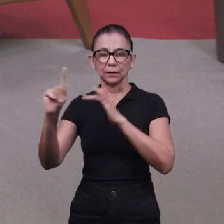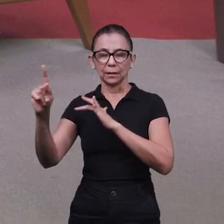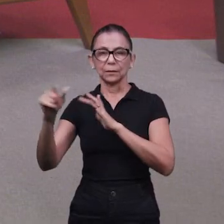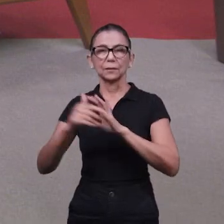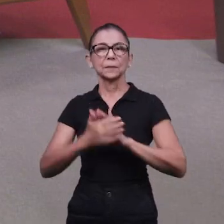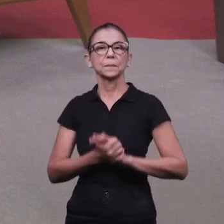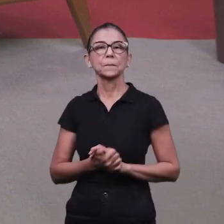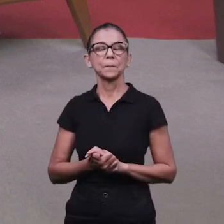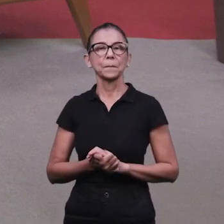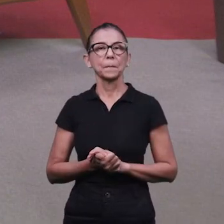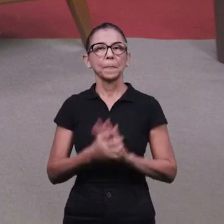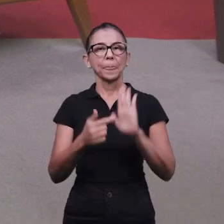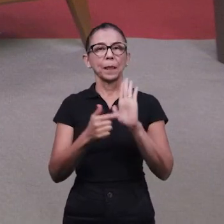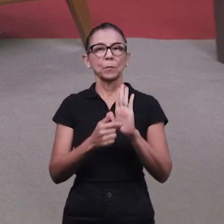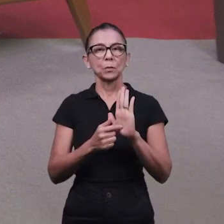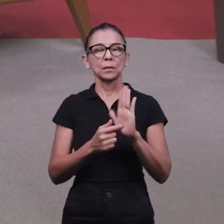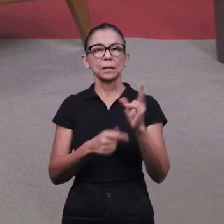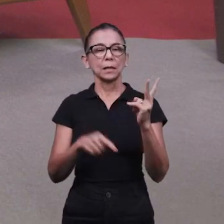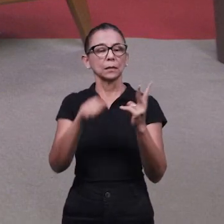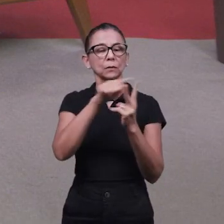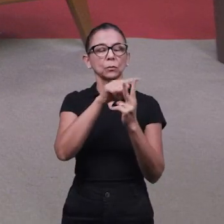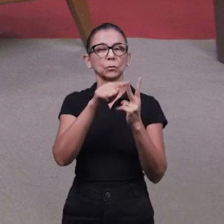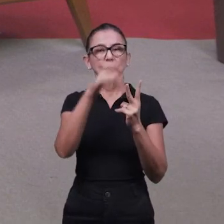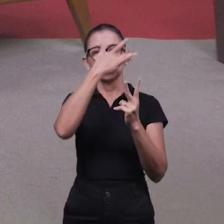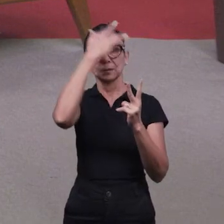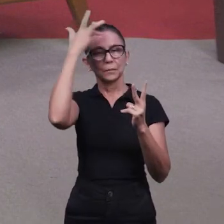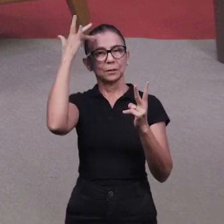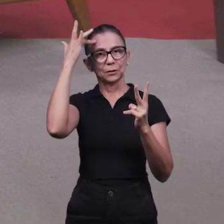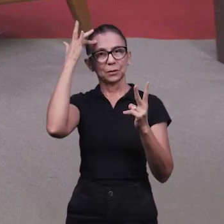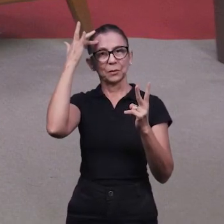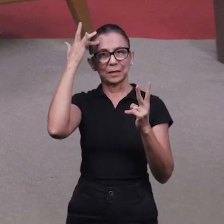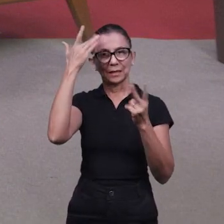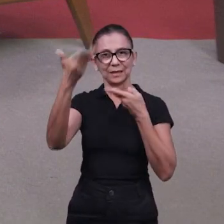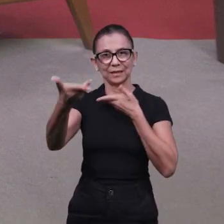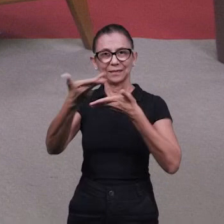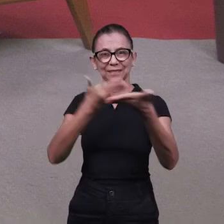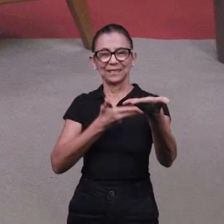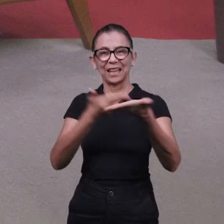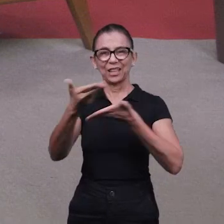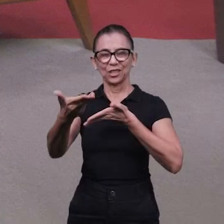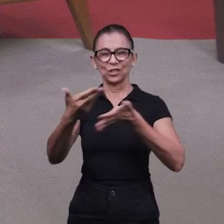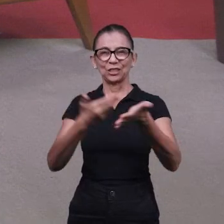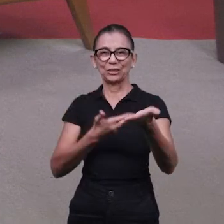ici deux réponses qui nous ont été envoyées par nos frères et sœurs qui ont fait cela.